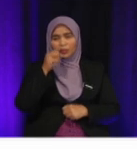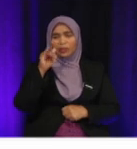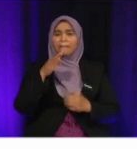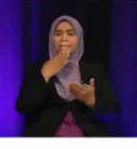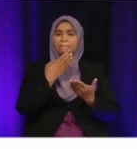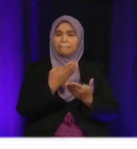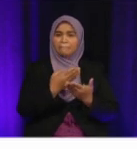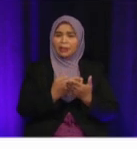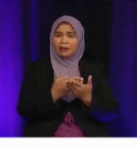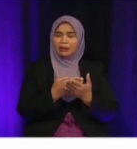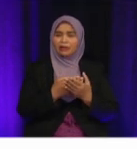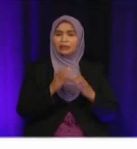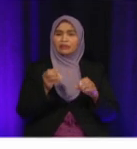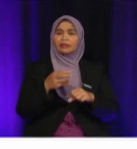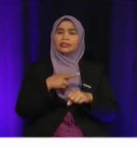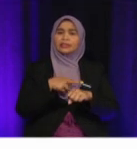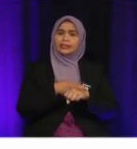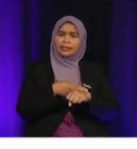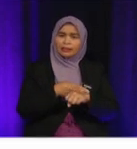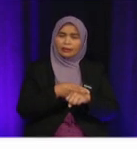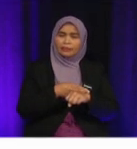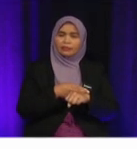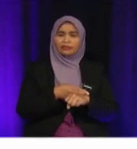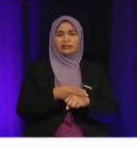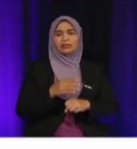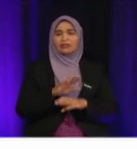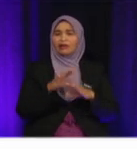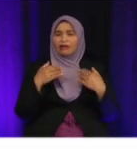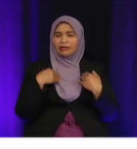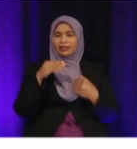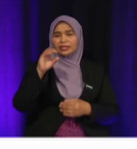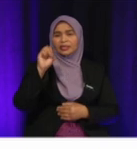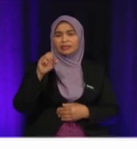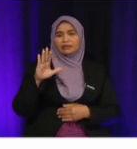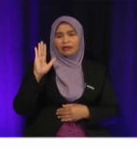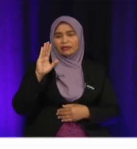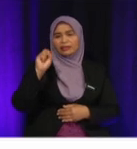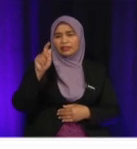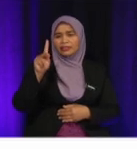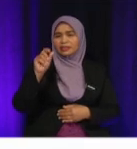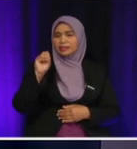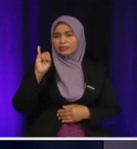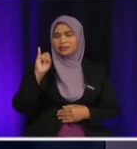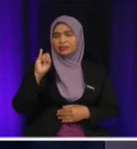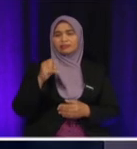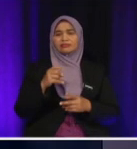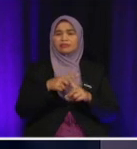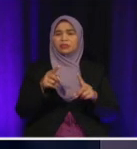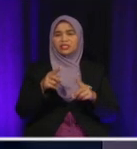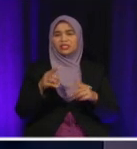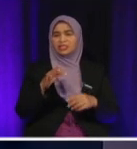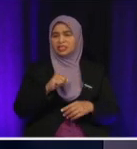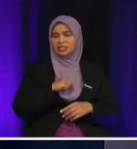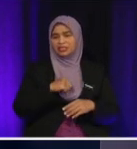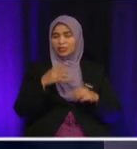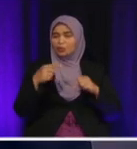ni memang zina kan? Saya nampak awak. Dia tidak datangkan saksi. Maka itu dipanggil qazaf. Sebab pandai-pandai tuduh, tapi tidak